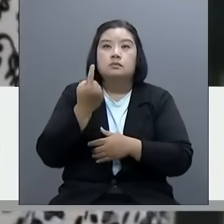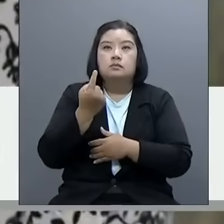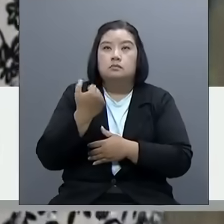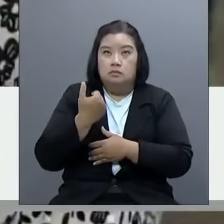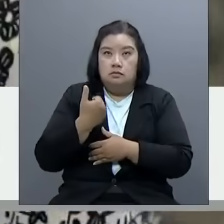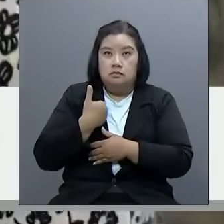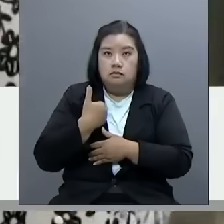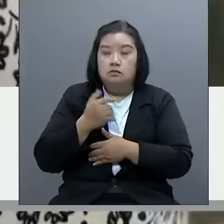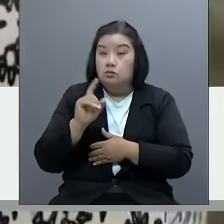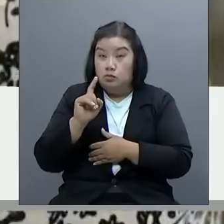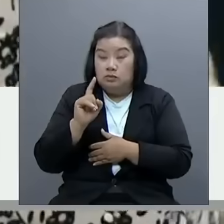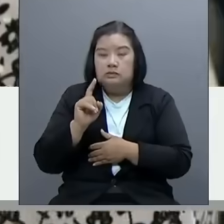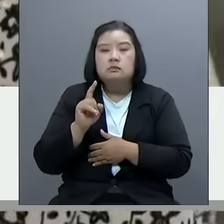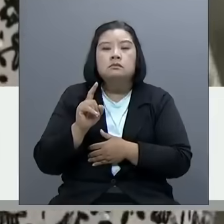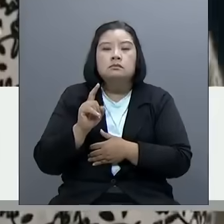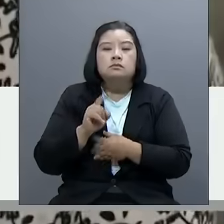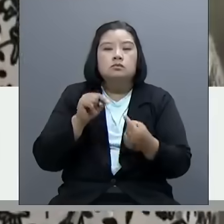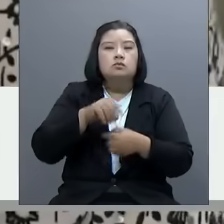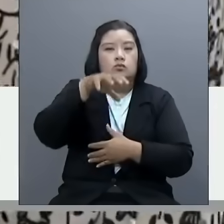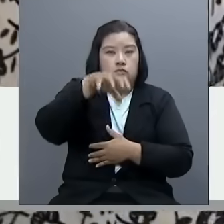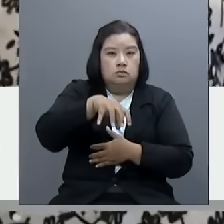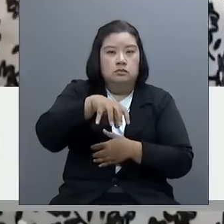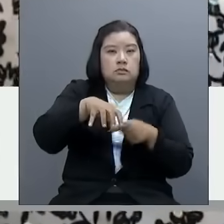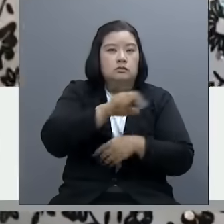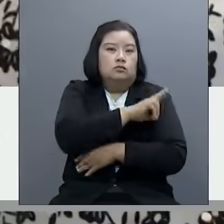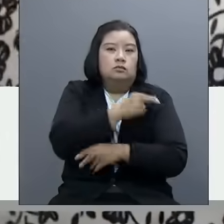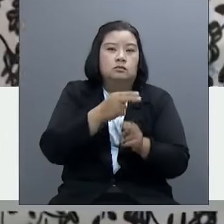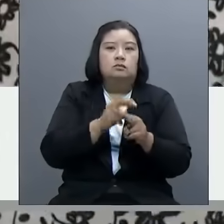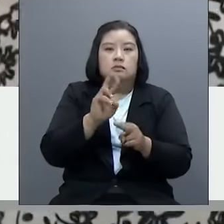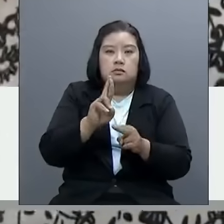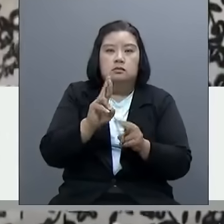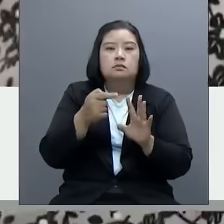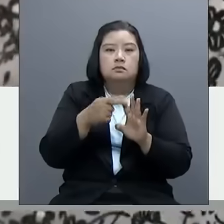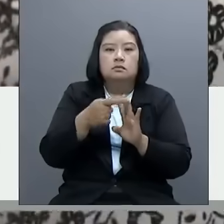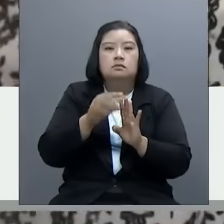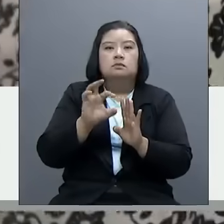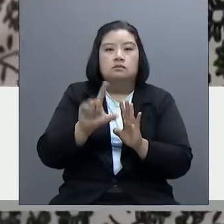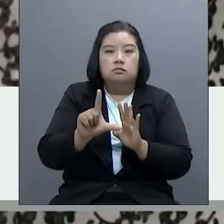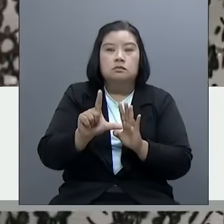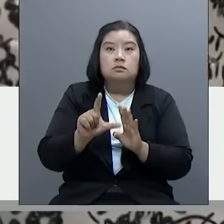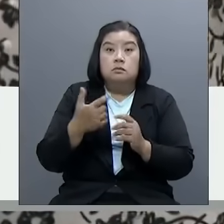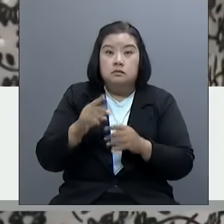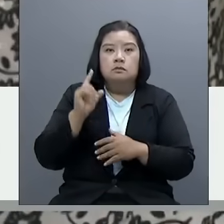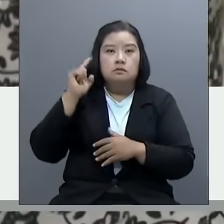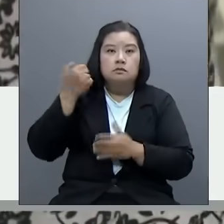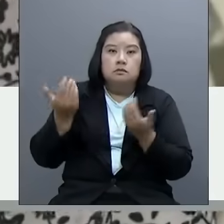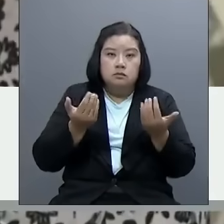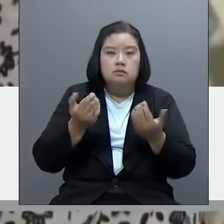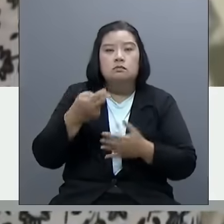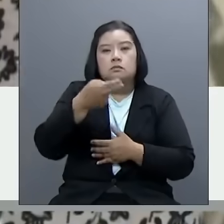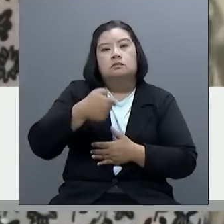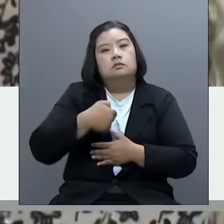ทางตอนใต้ของกาซ่าโดยเธอระบว่าการโมอิราเอลทำให้หลานชายและบุสาวของเธอเสีย